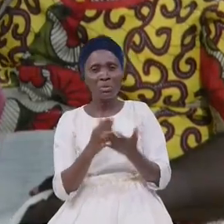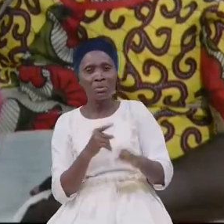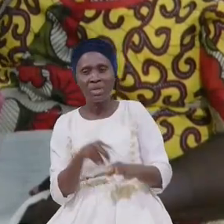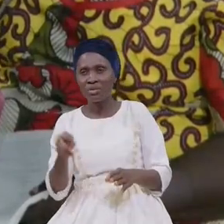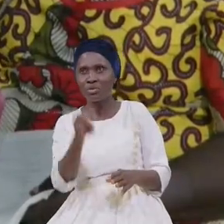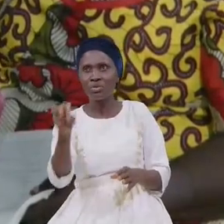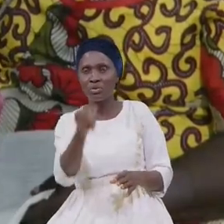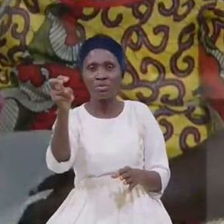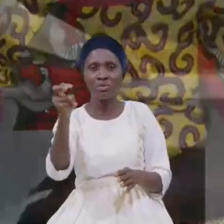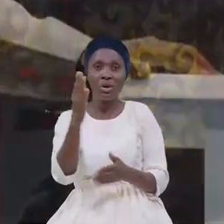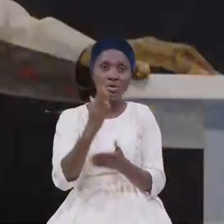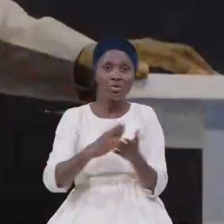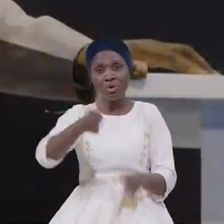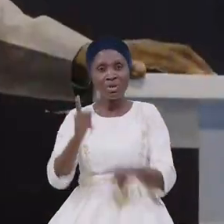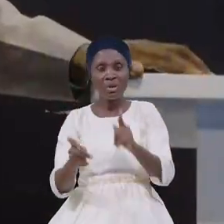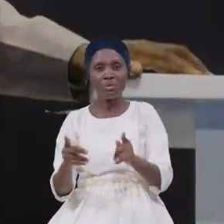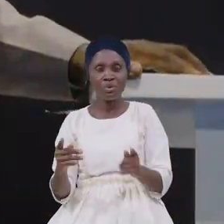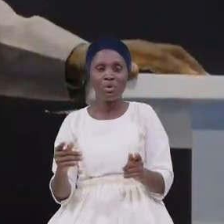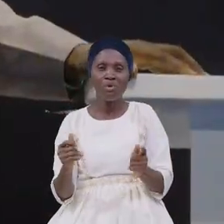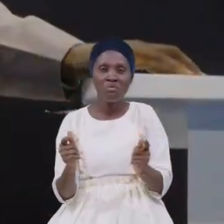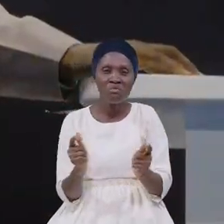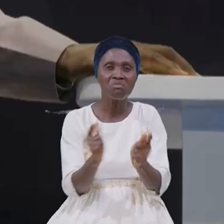Certains ont rencontré le danger, l'accident.